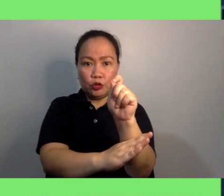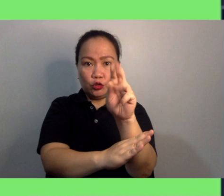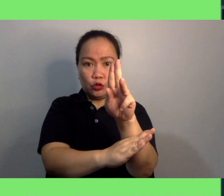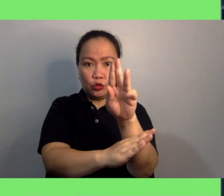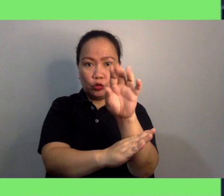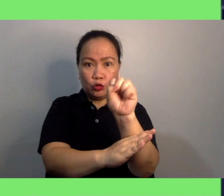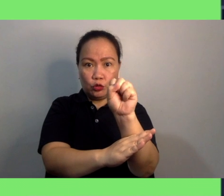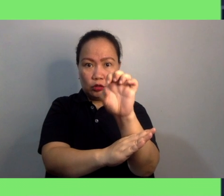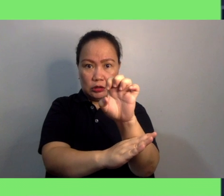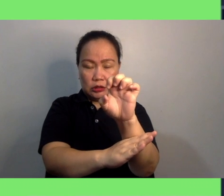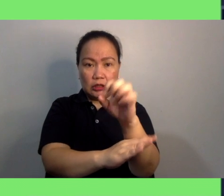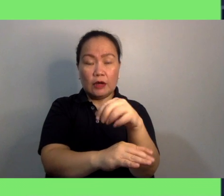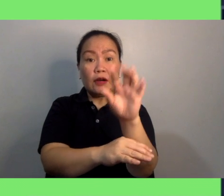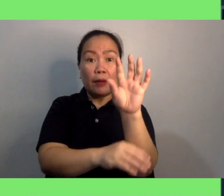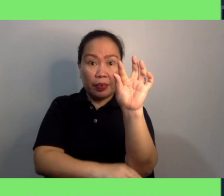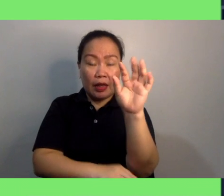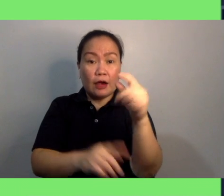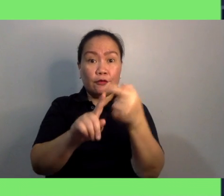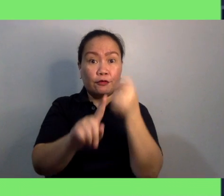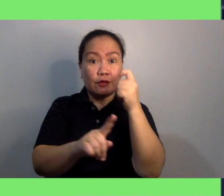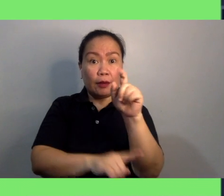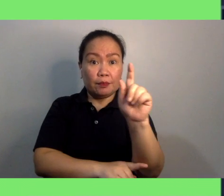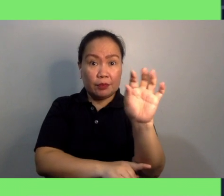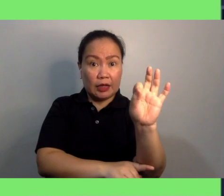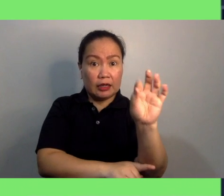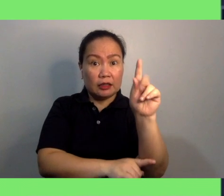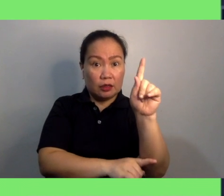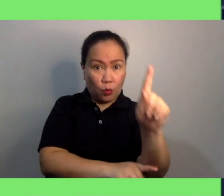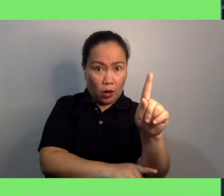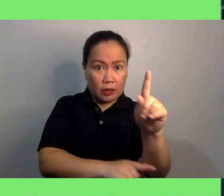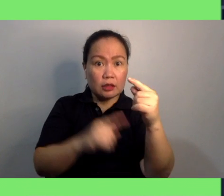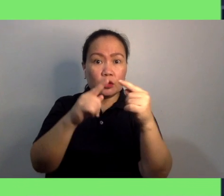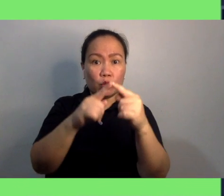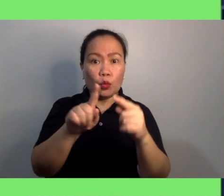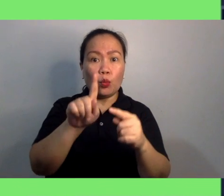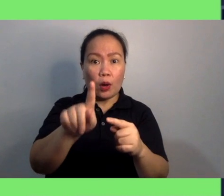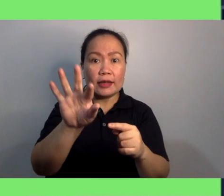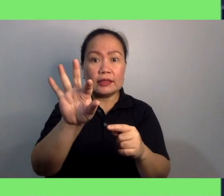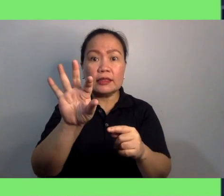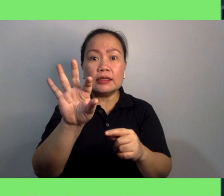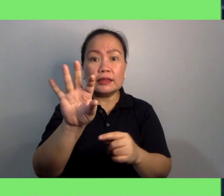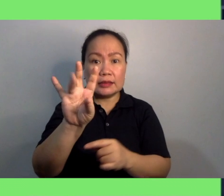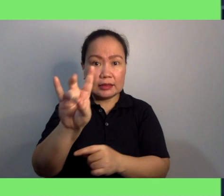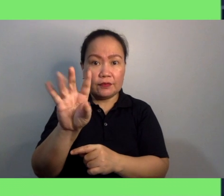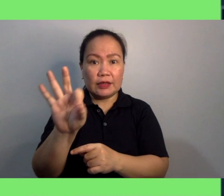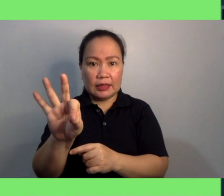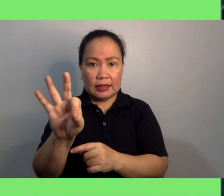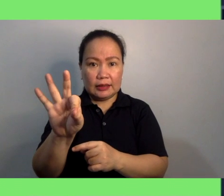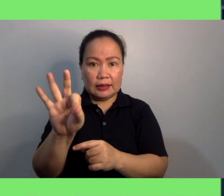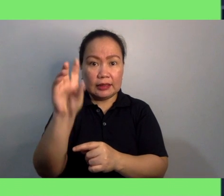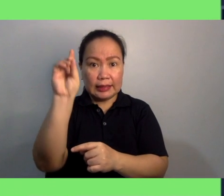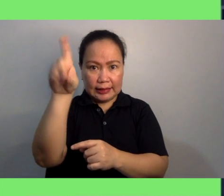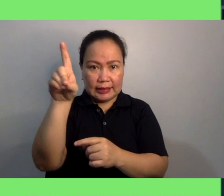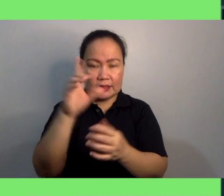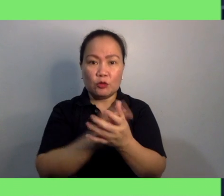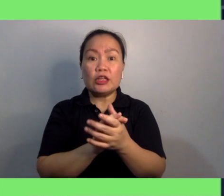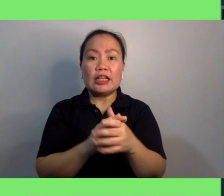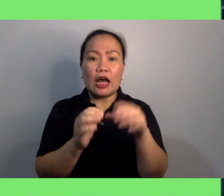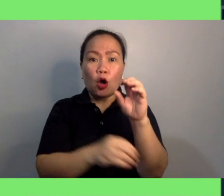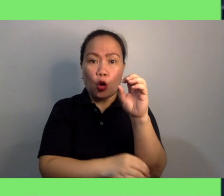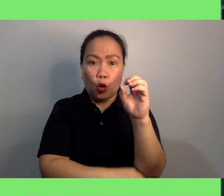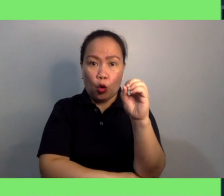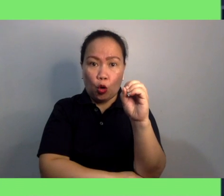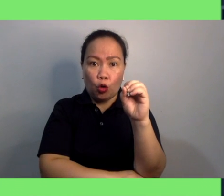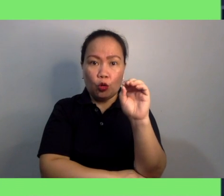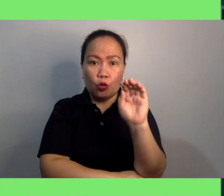from 91 hanggang 179. So, this is the illustration of obtuse